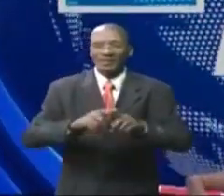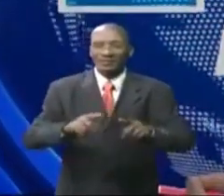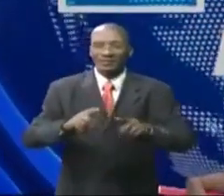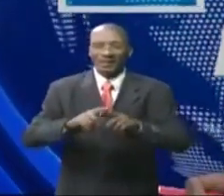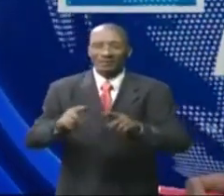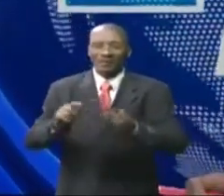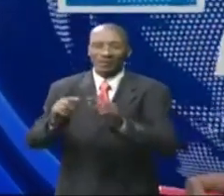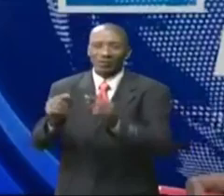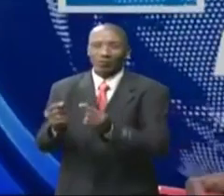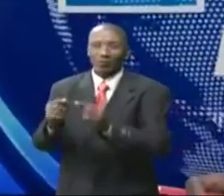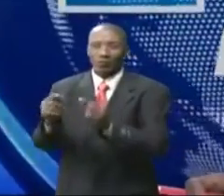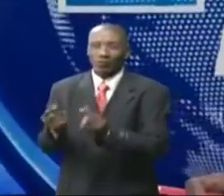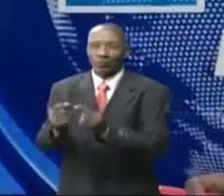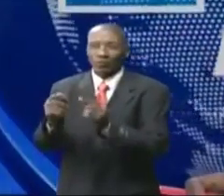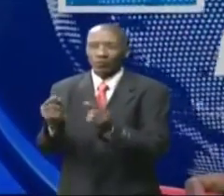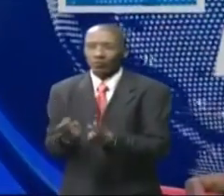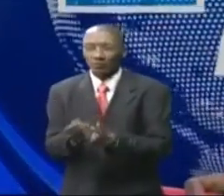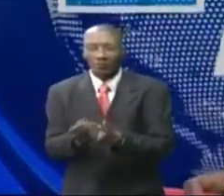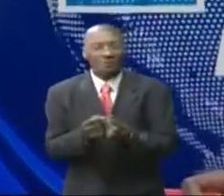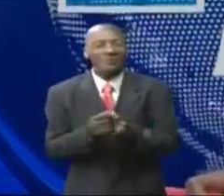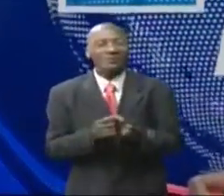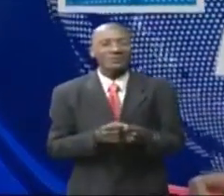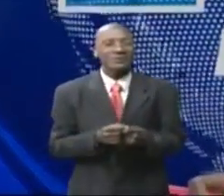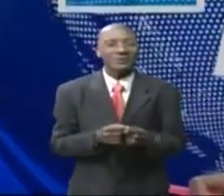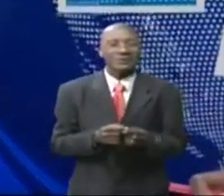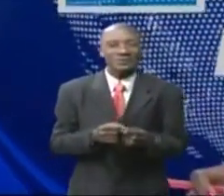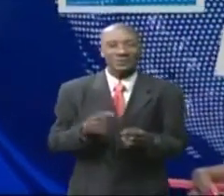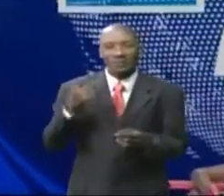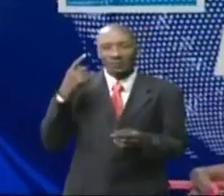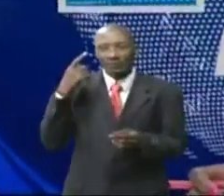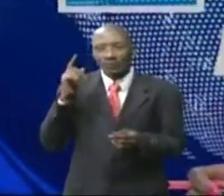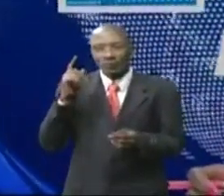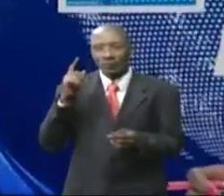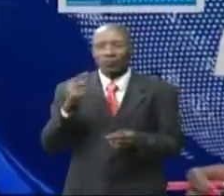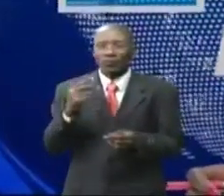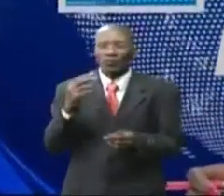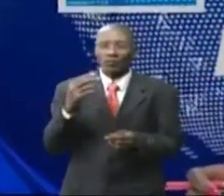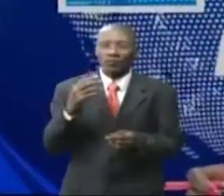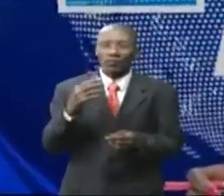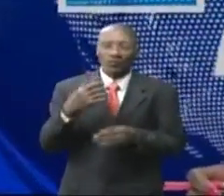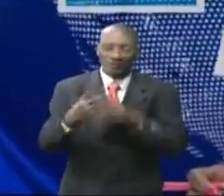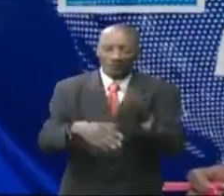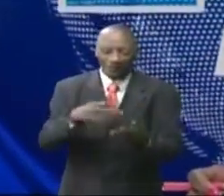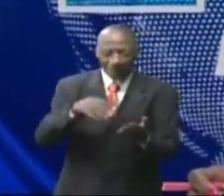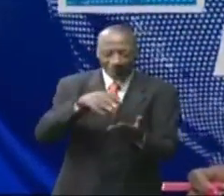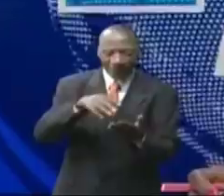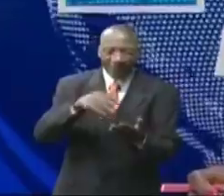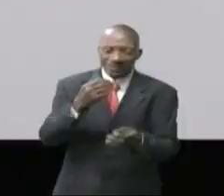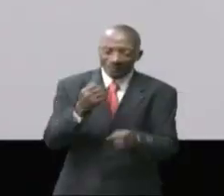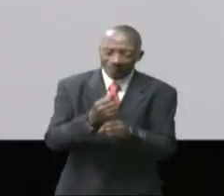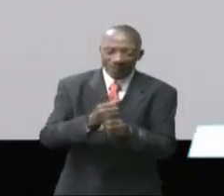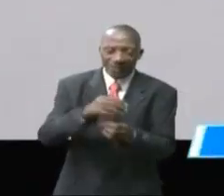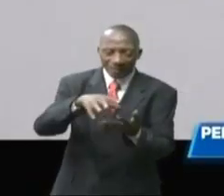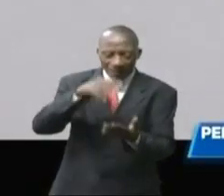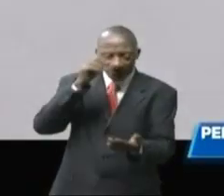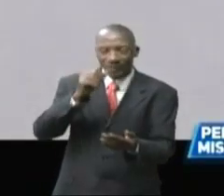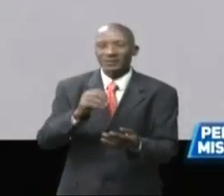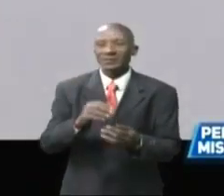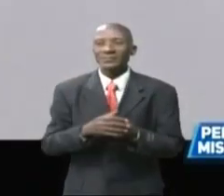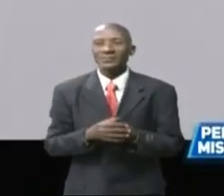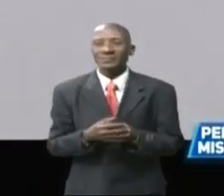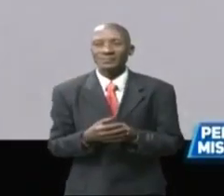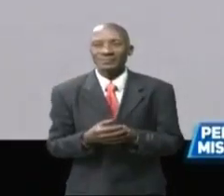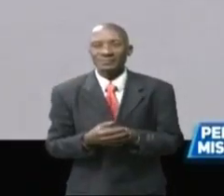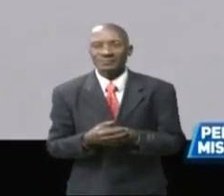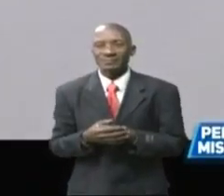Ces derniers ont promis de faire mieux pour améliorer leurs services. José Baïtouambo pour le reportage. La situation